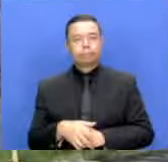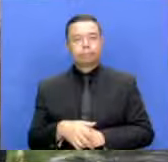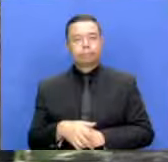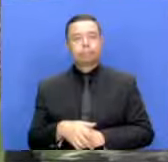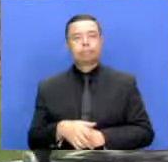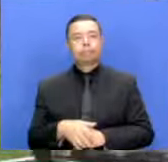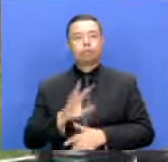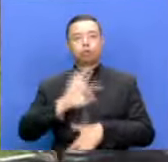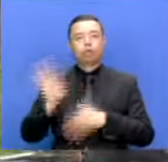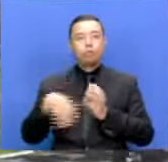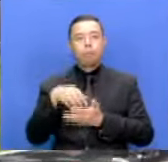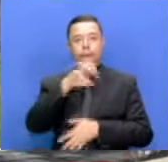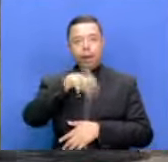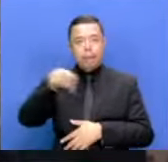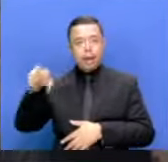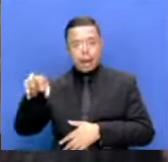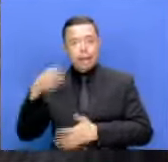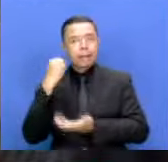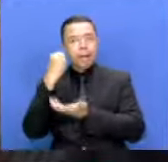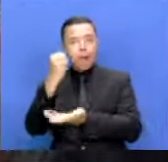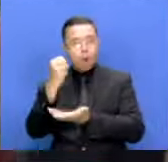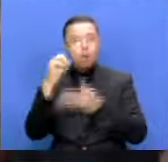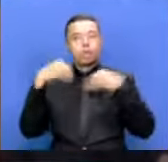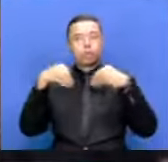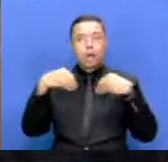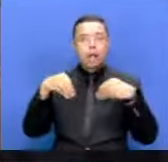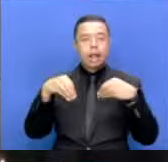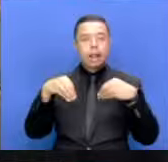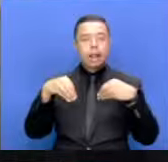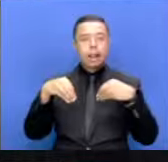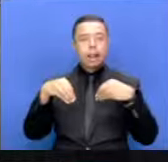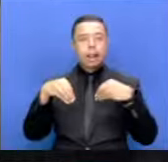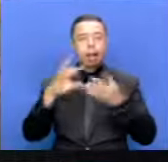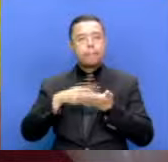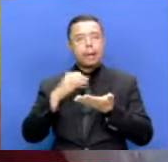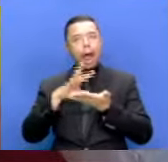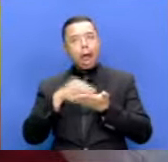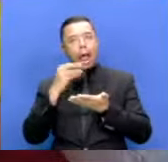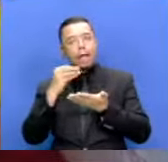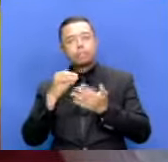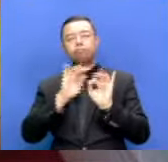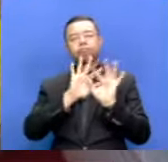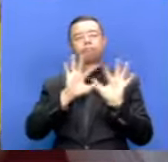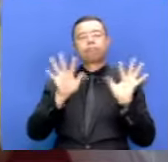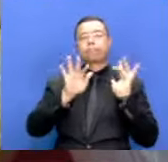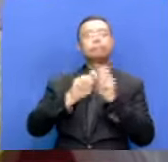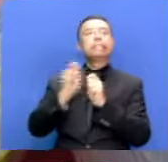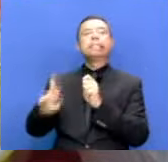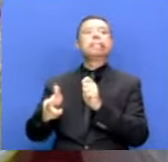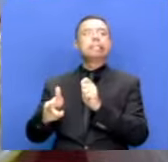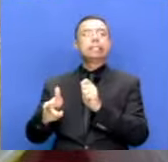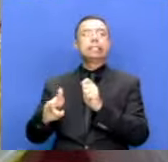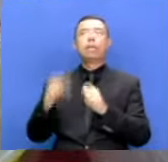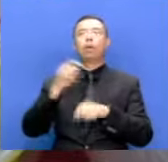Dari semua komoditas dan bahan pokok yang dijual, truk beras langsung diserbu oleh masyarakat.